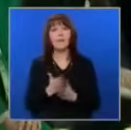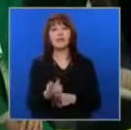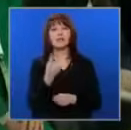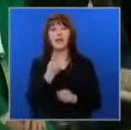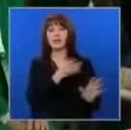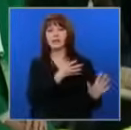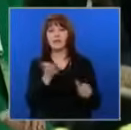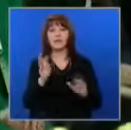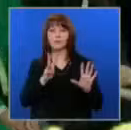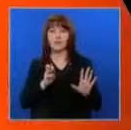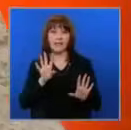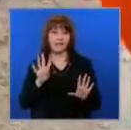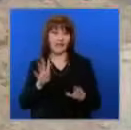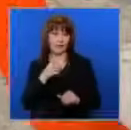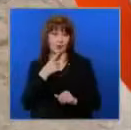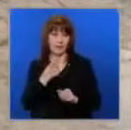1989 година.